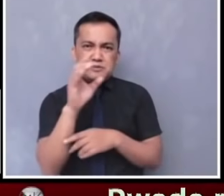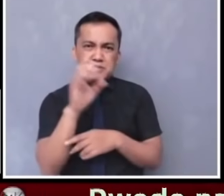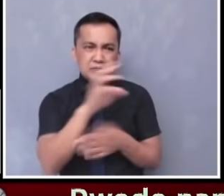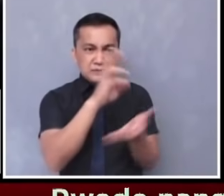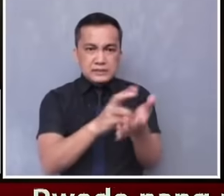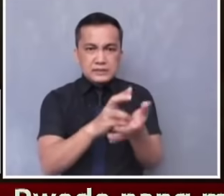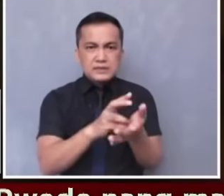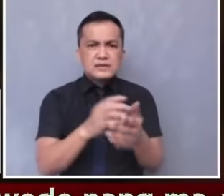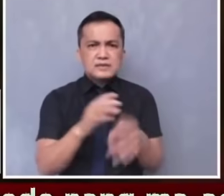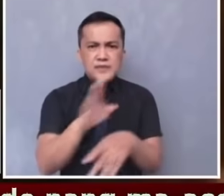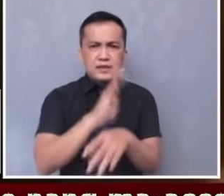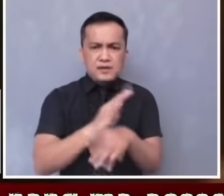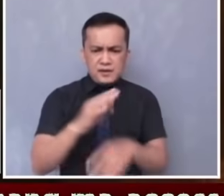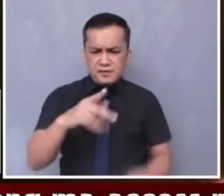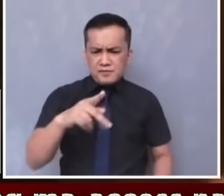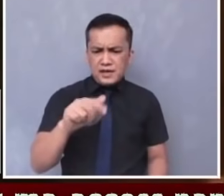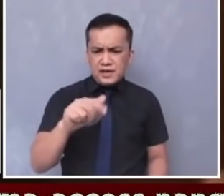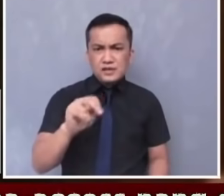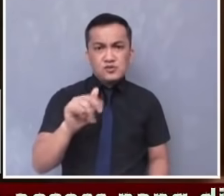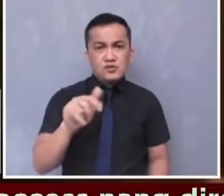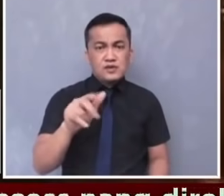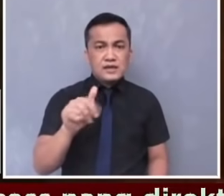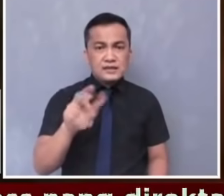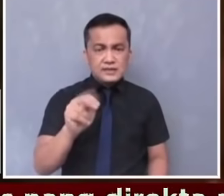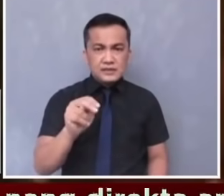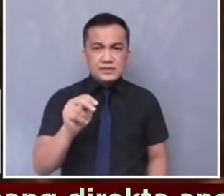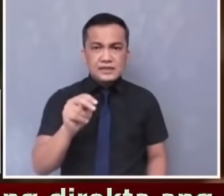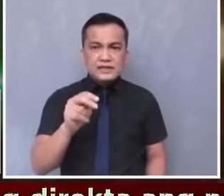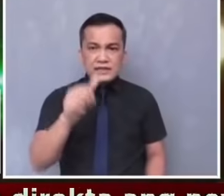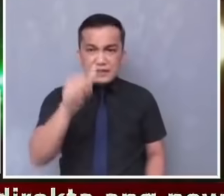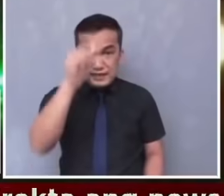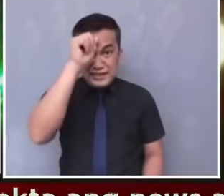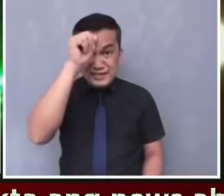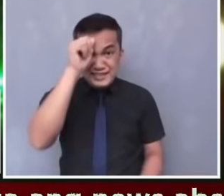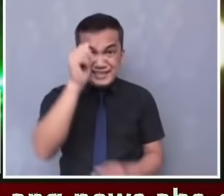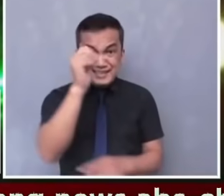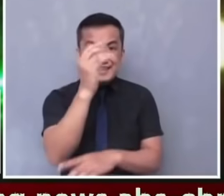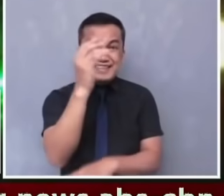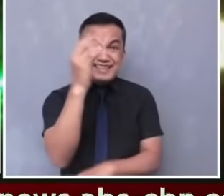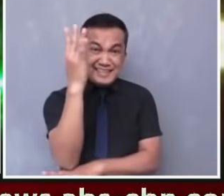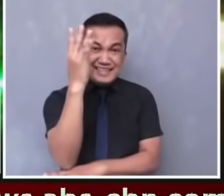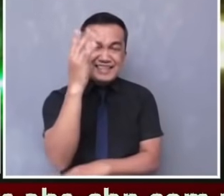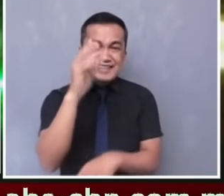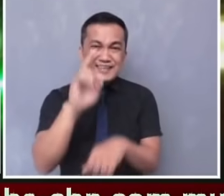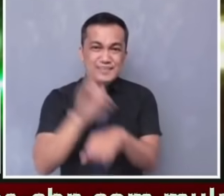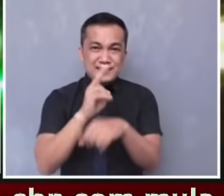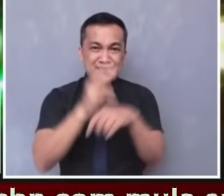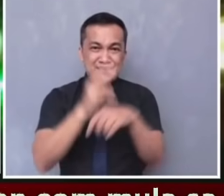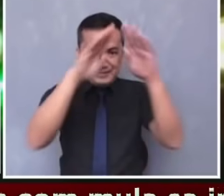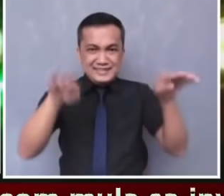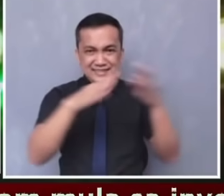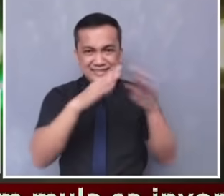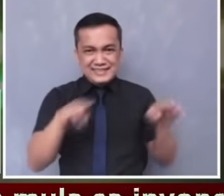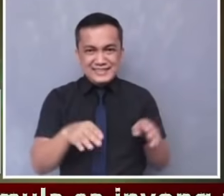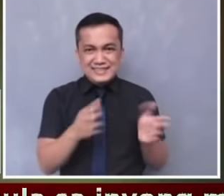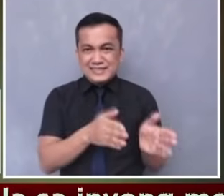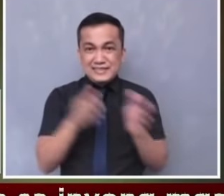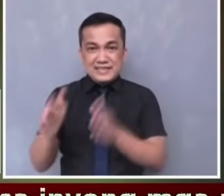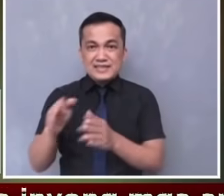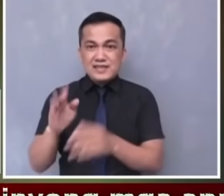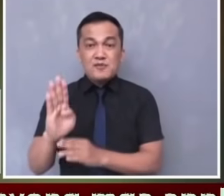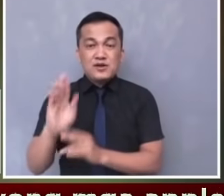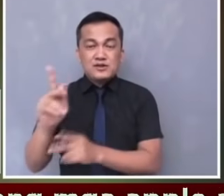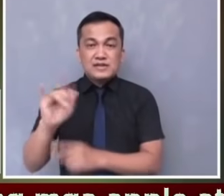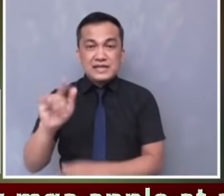ng Pangantukan. Indian tree ang ginamit bilang giant Christmas tree. Sa Kalilangan, Bukidnon, atraksyon naman ang